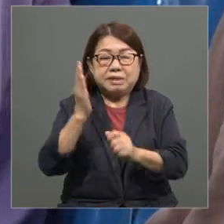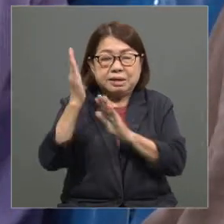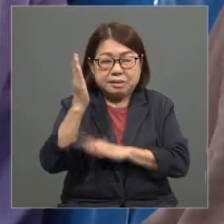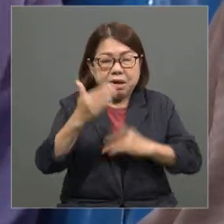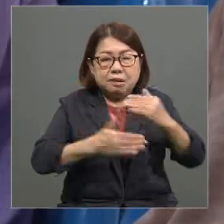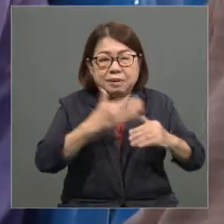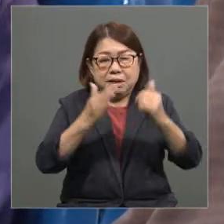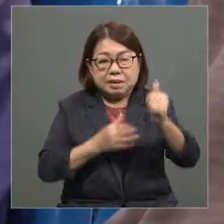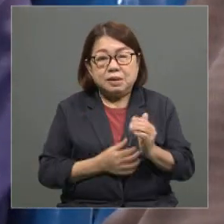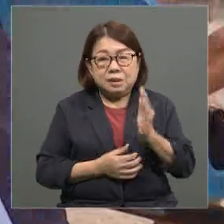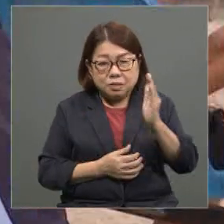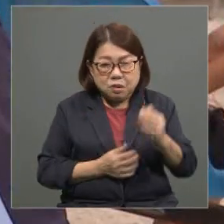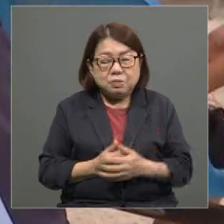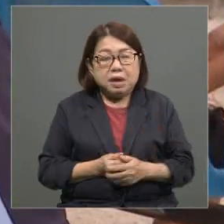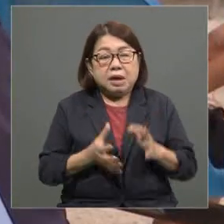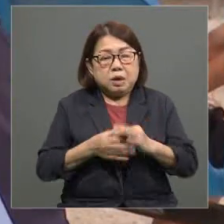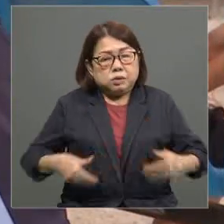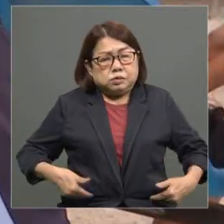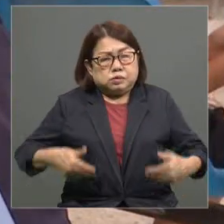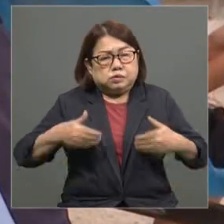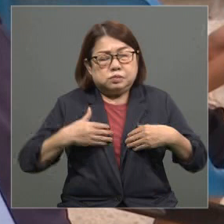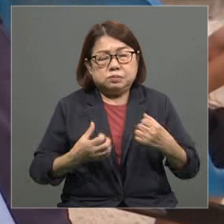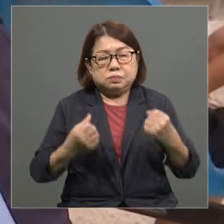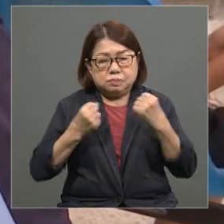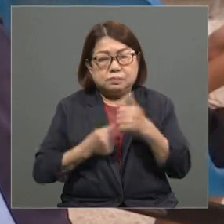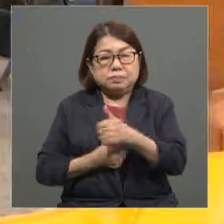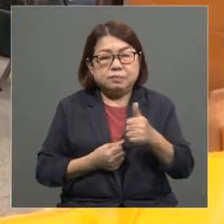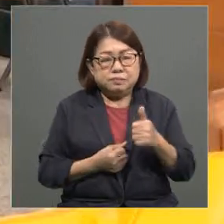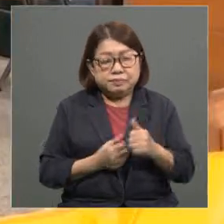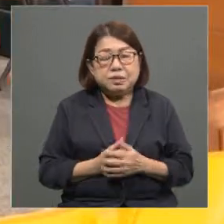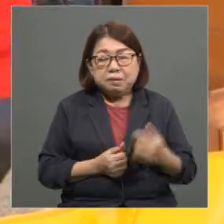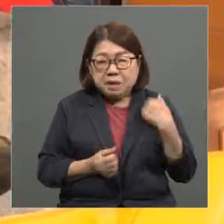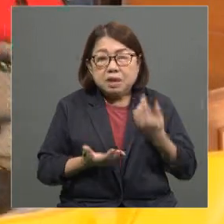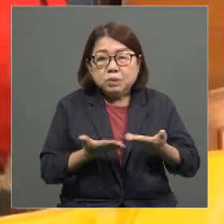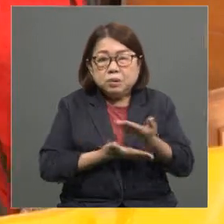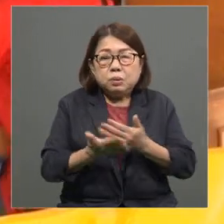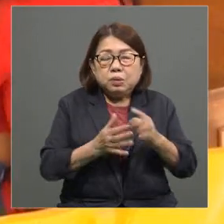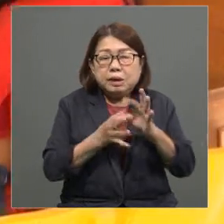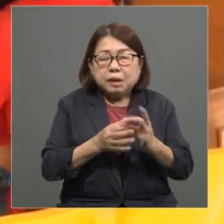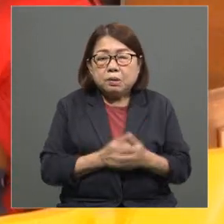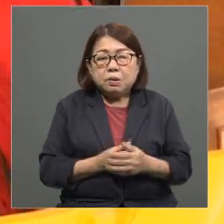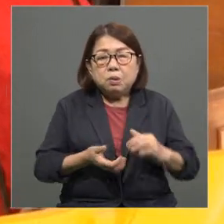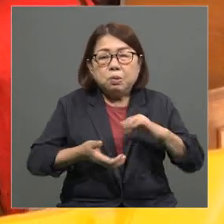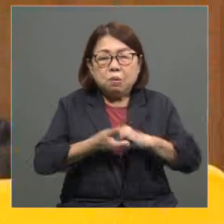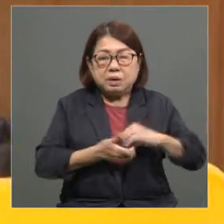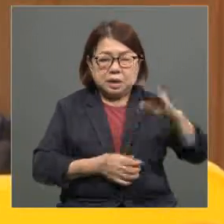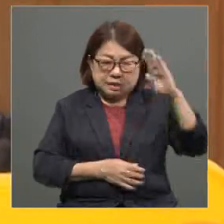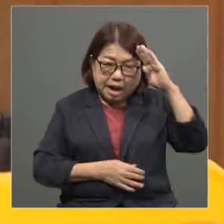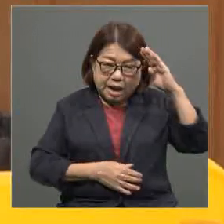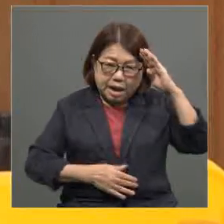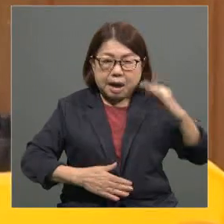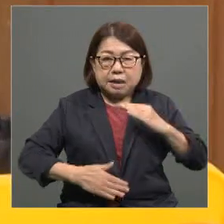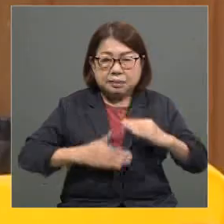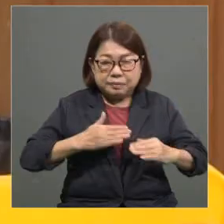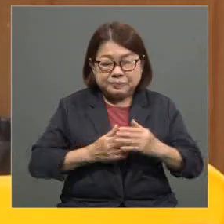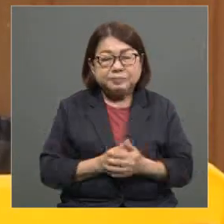และนำมาซึ่งความมั่นคงทางด้านมนุษยชาติมากขึ้นนอกจากนี้ยังมีการหารือกันถึงเรื่องของความร่วมมือด้านการทหารและความมั่นคง